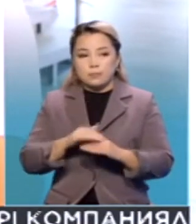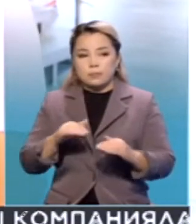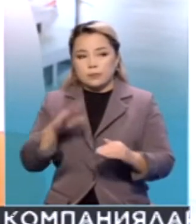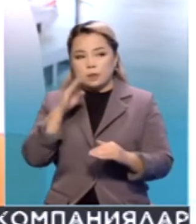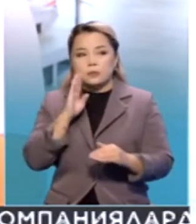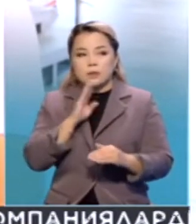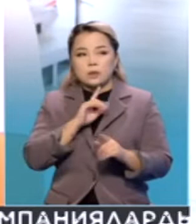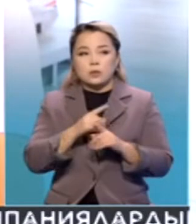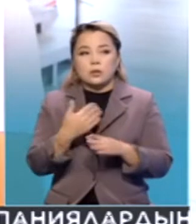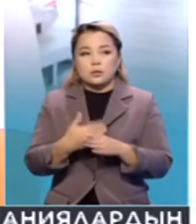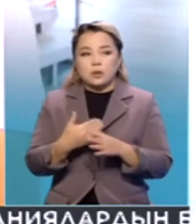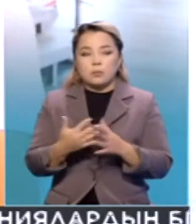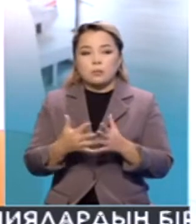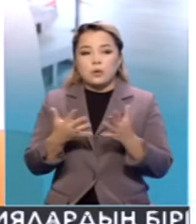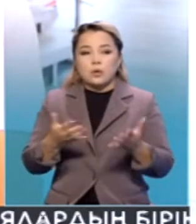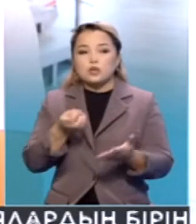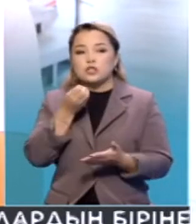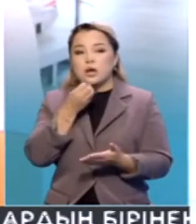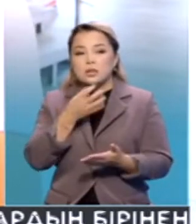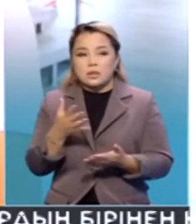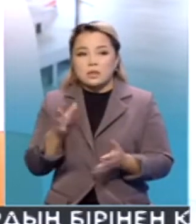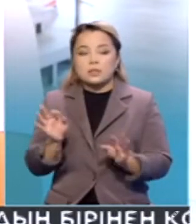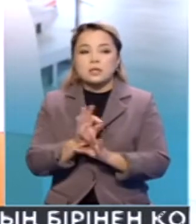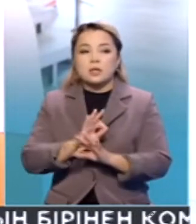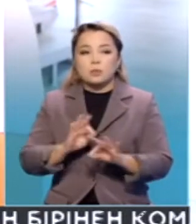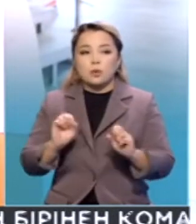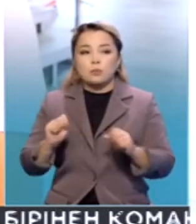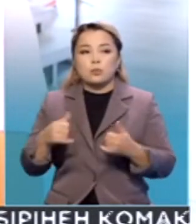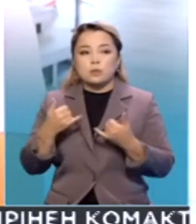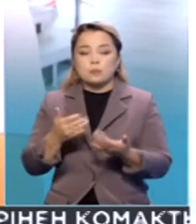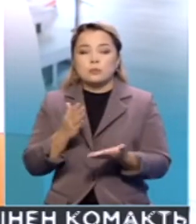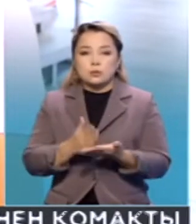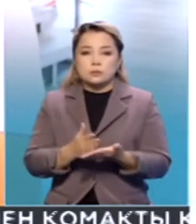болады. Өте жақсы, керемет мүмкіндік.